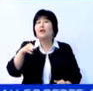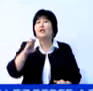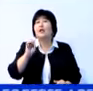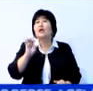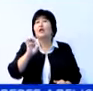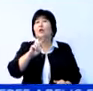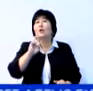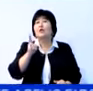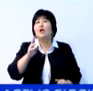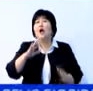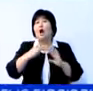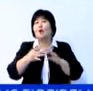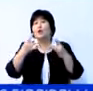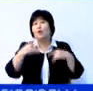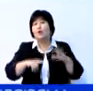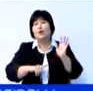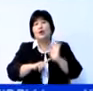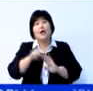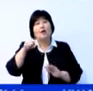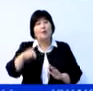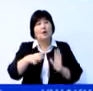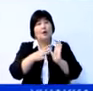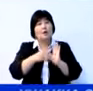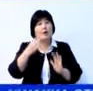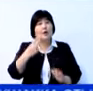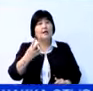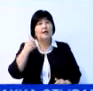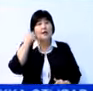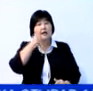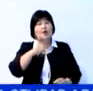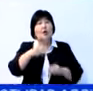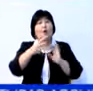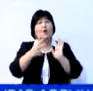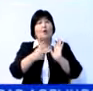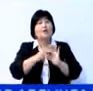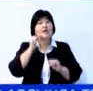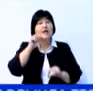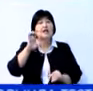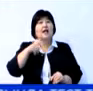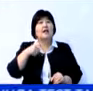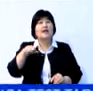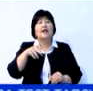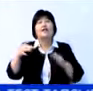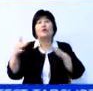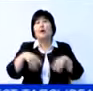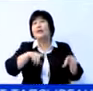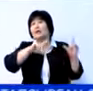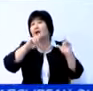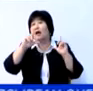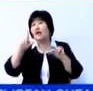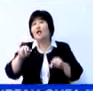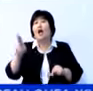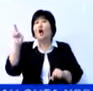Өзек ауданында дүниеге келген. 1942 жылы 18 жасында Сталинград майданына аттанған.